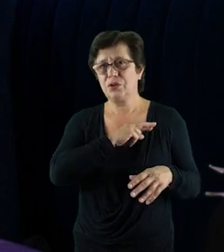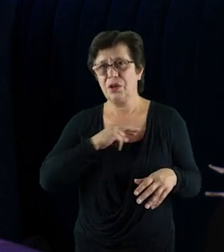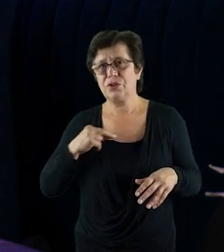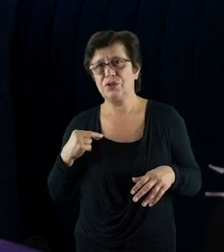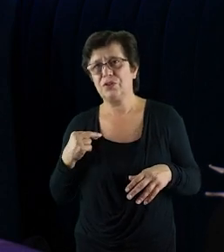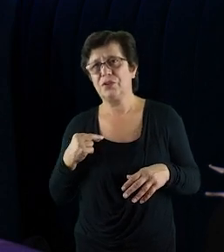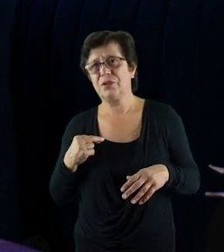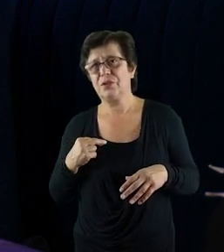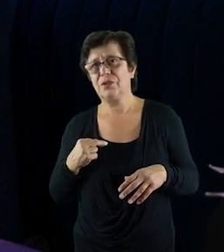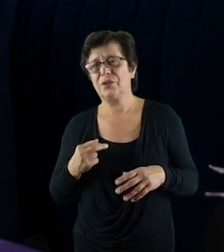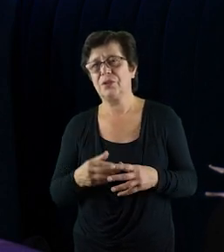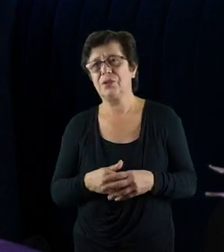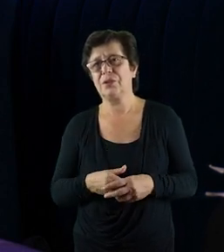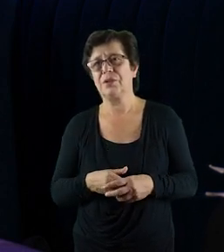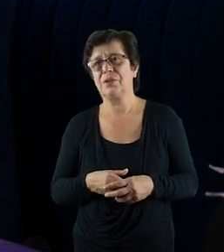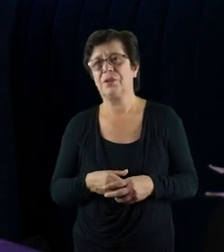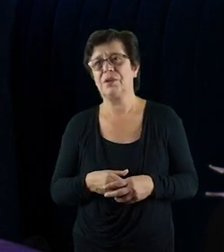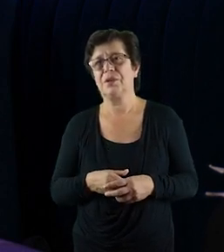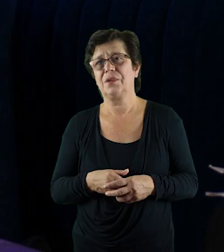taki klasyczny